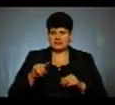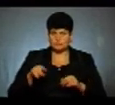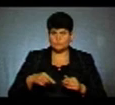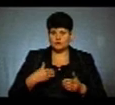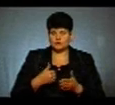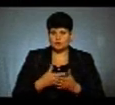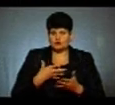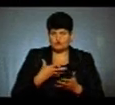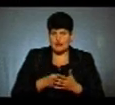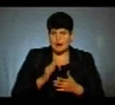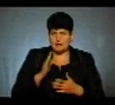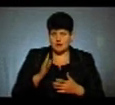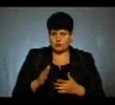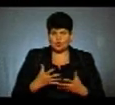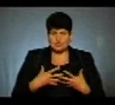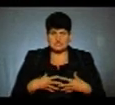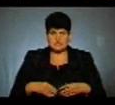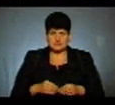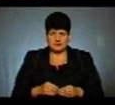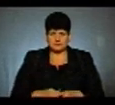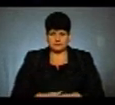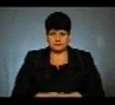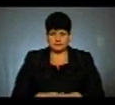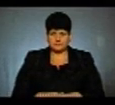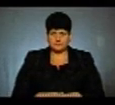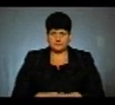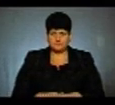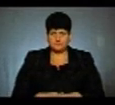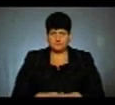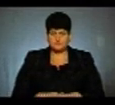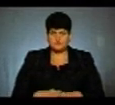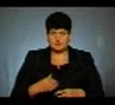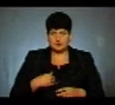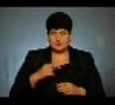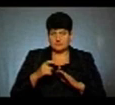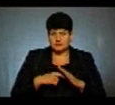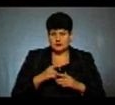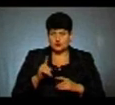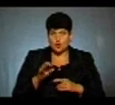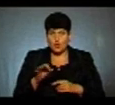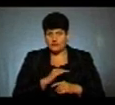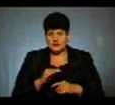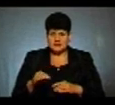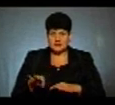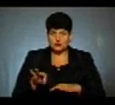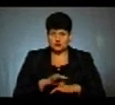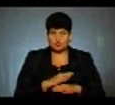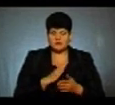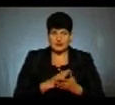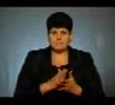своєї майбутньої сім'ї, додає вона. Знала, що офіційний шлюб є